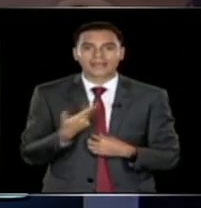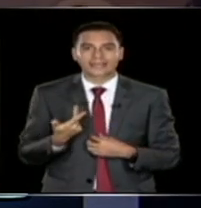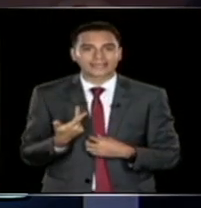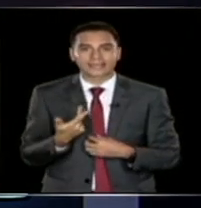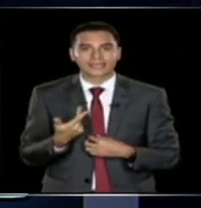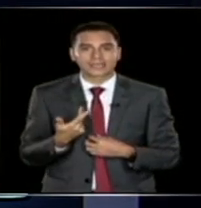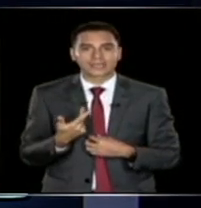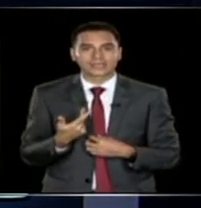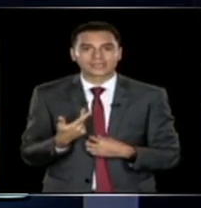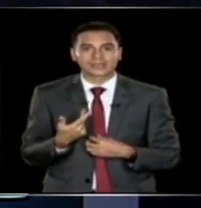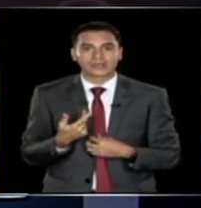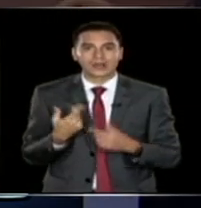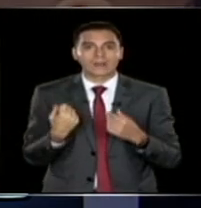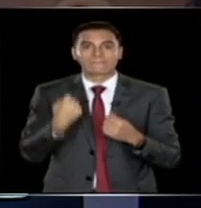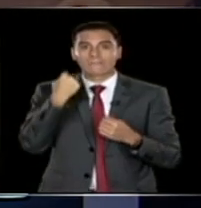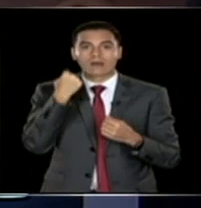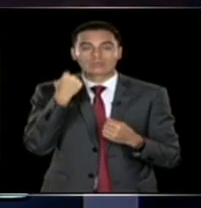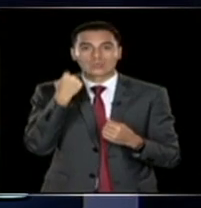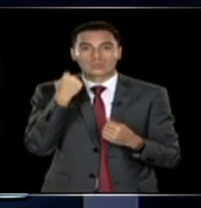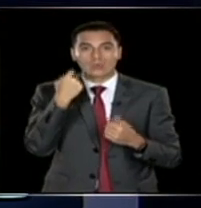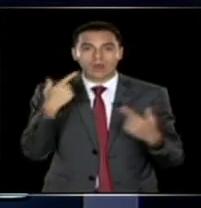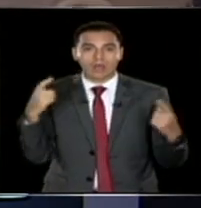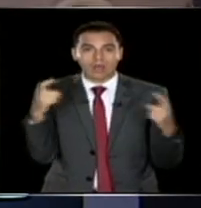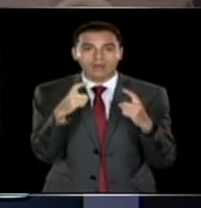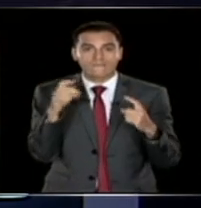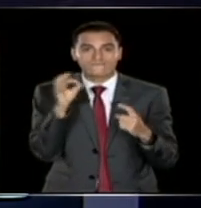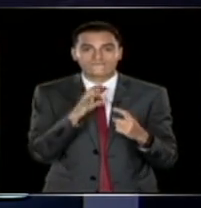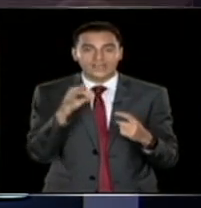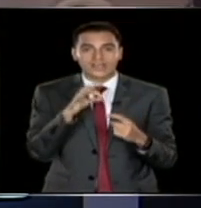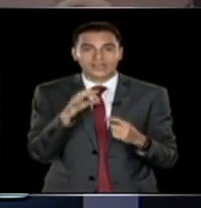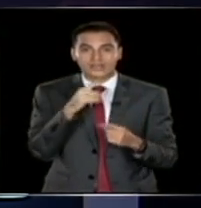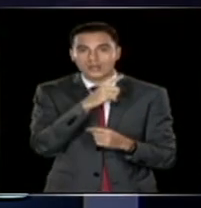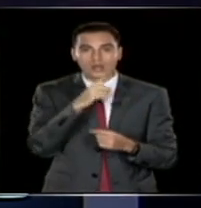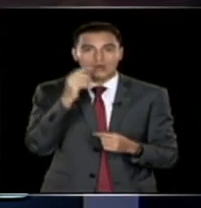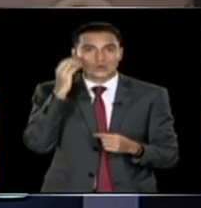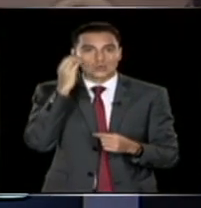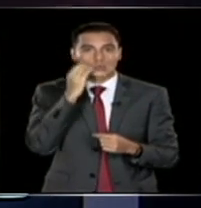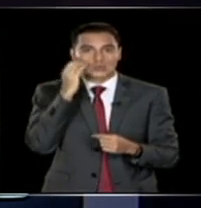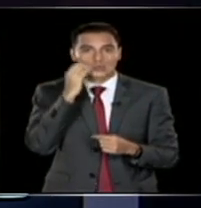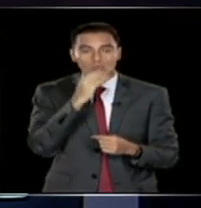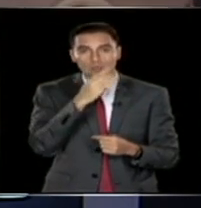كانت البطولة في دبي لذوي الهمم،